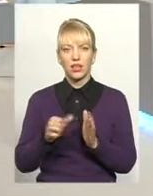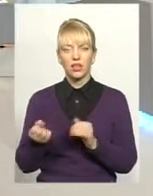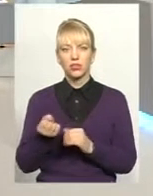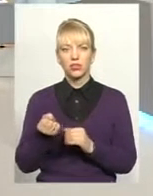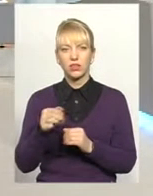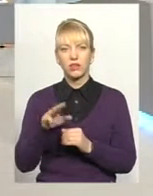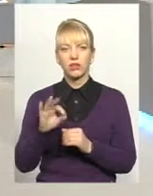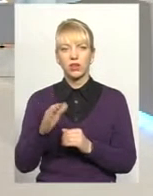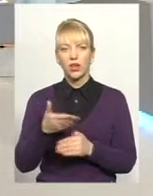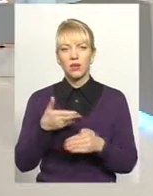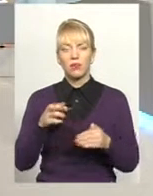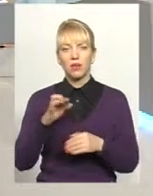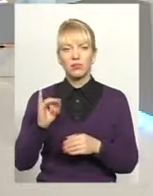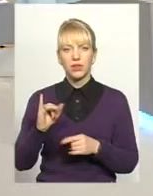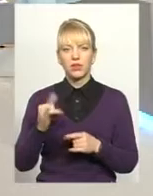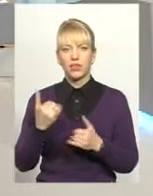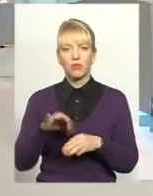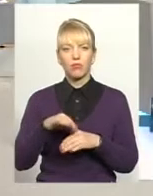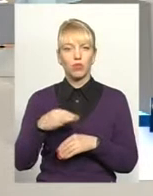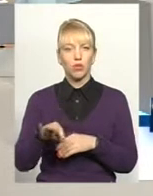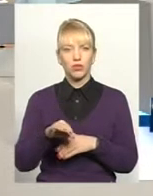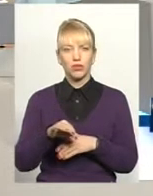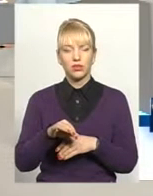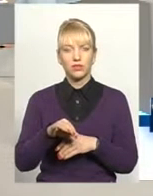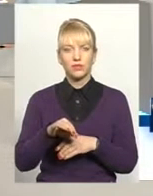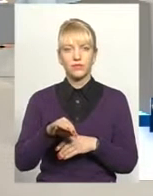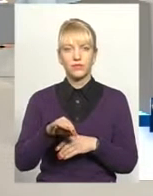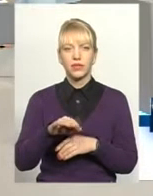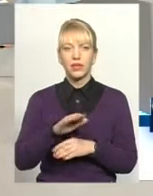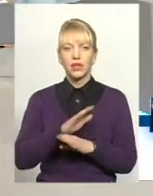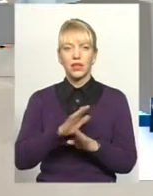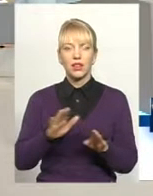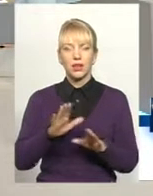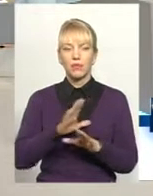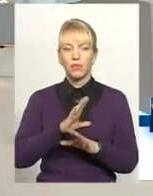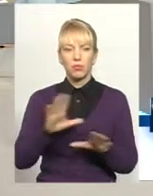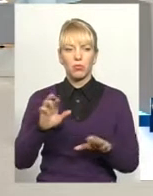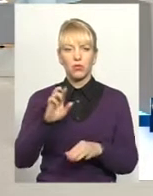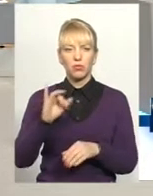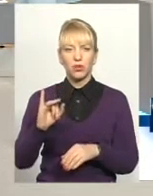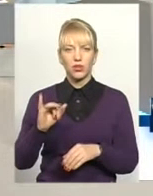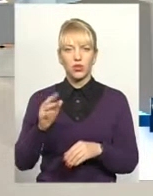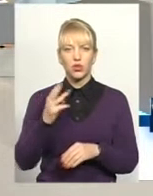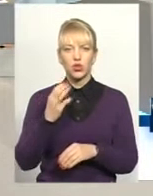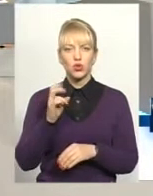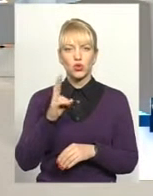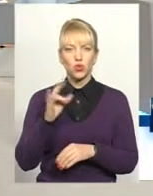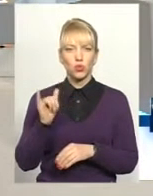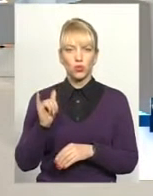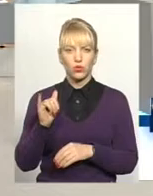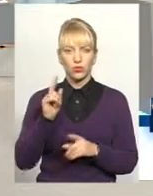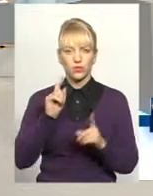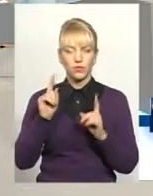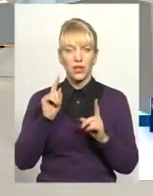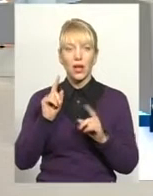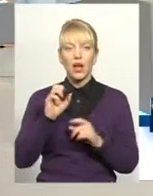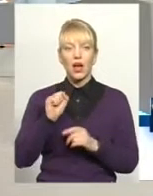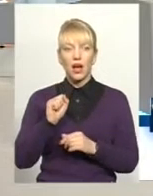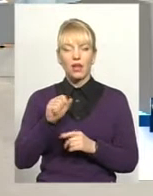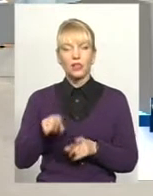то ми б сьогодні так болісно, так воно б не було шоком. От. А